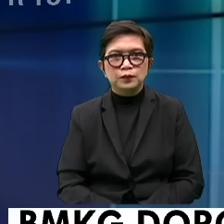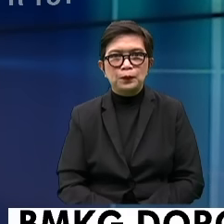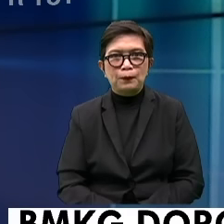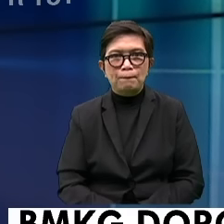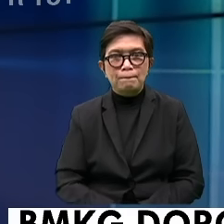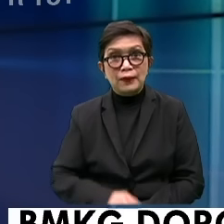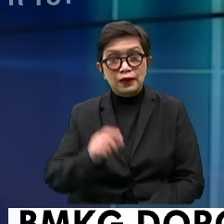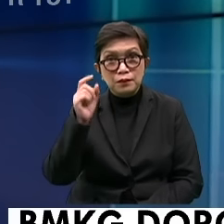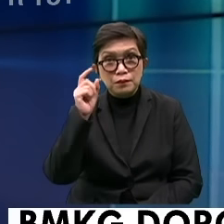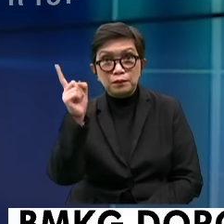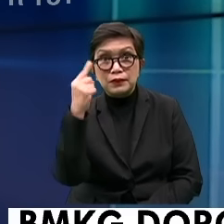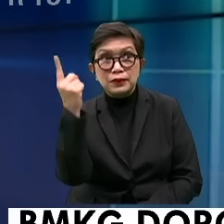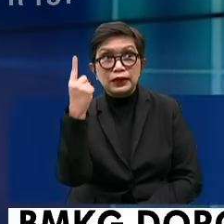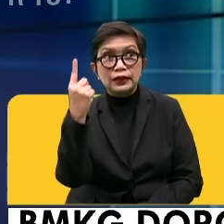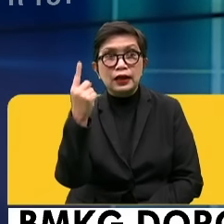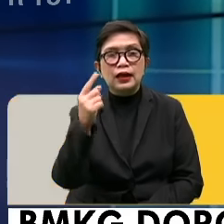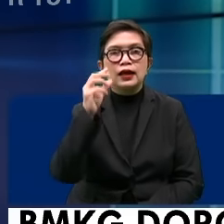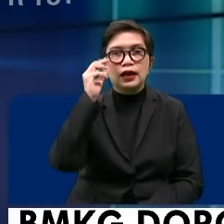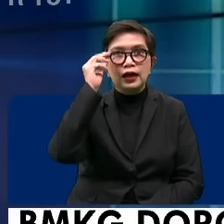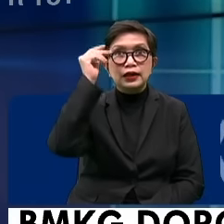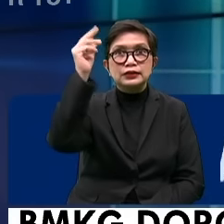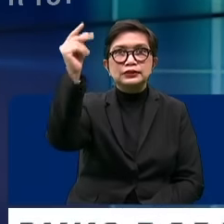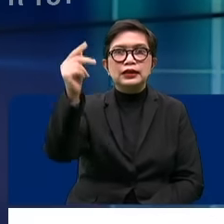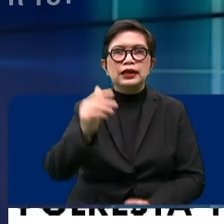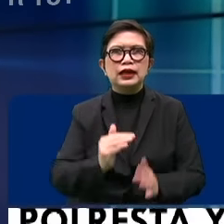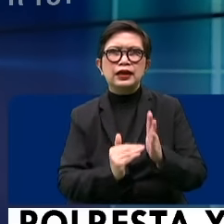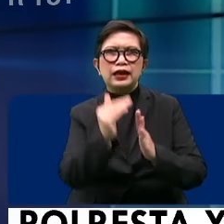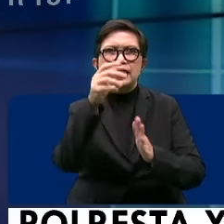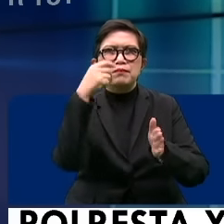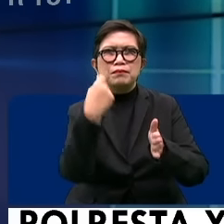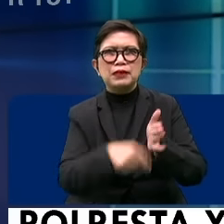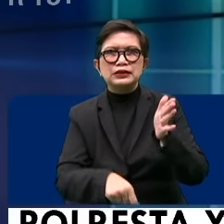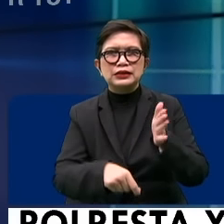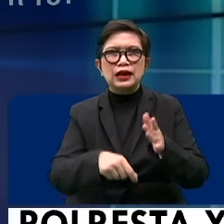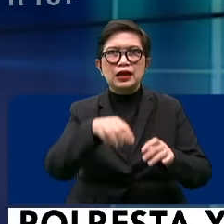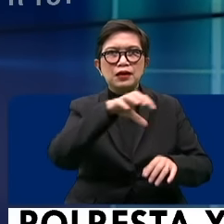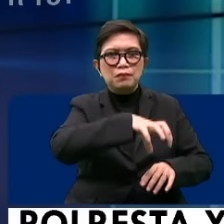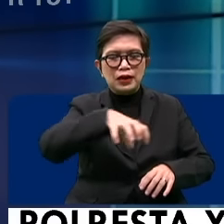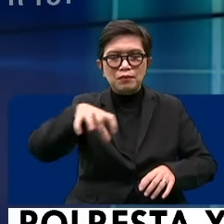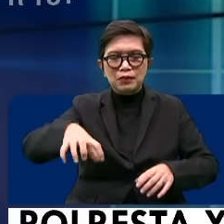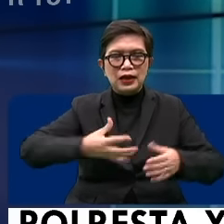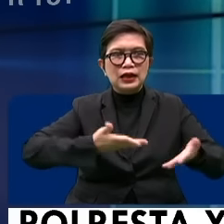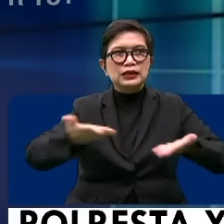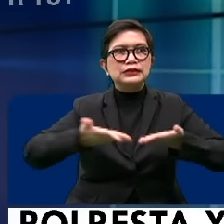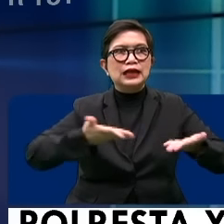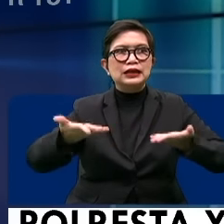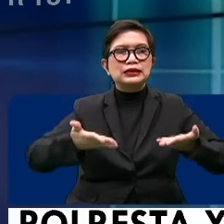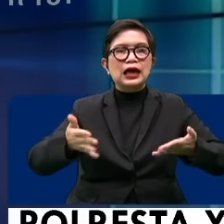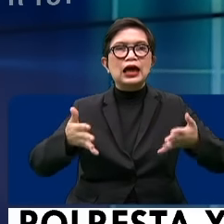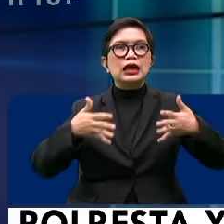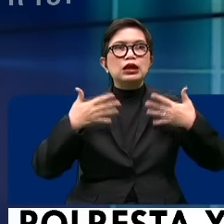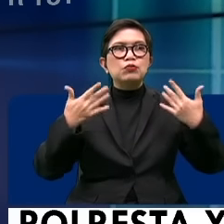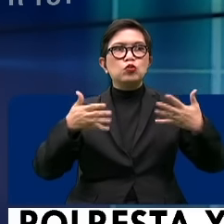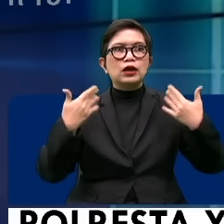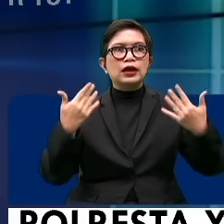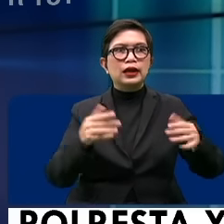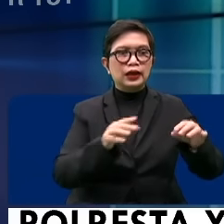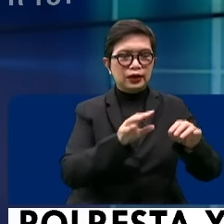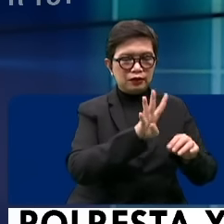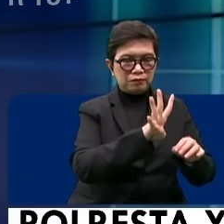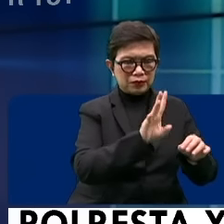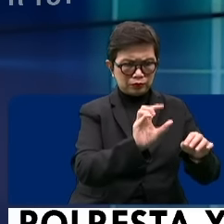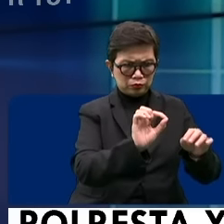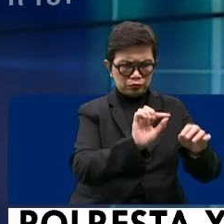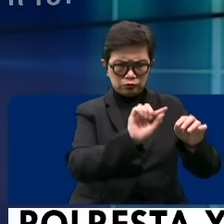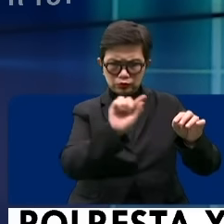Ya, pemirsa, pemerintah berencana untuk menaikkan pajak barang dan jasa tertentu atas jasa hiburan di kisaran